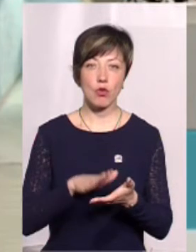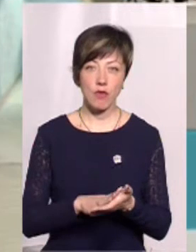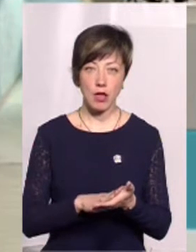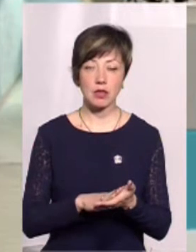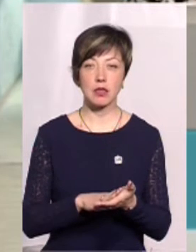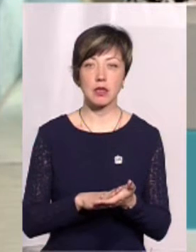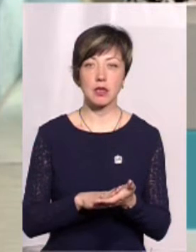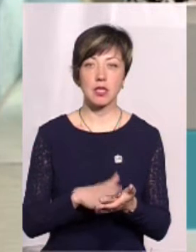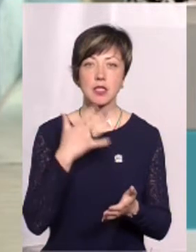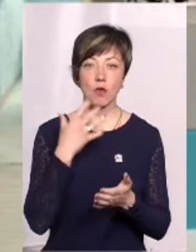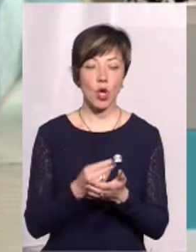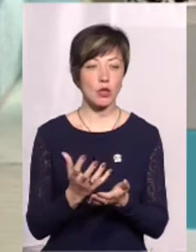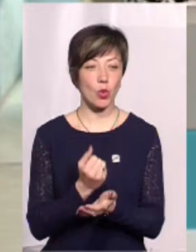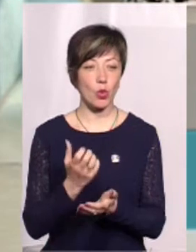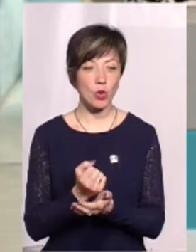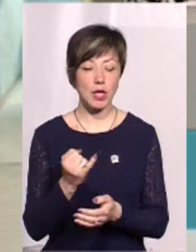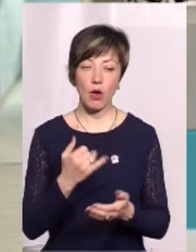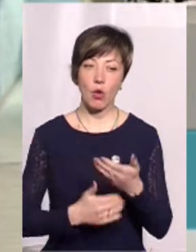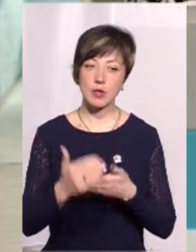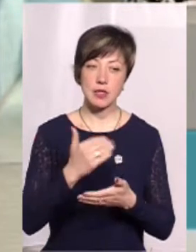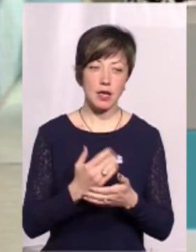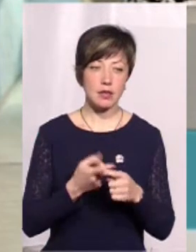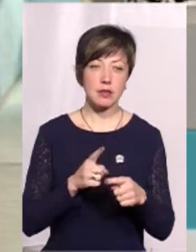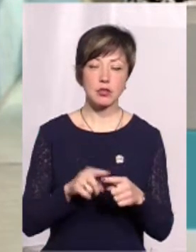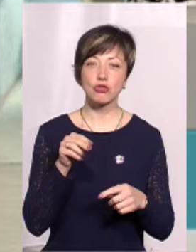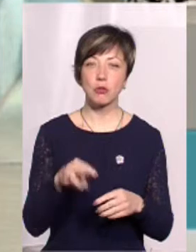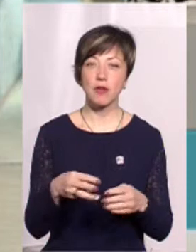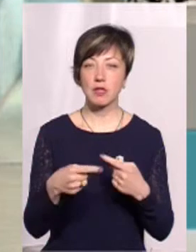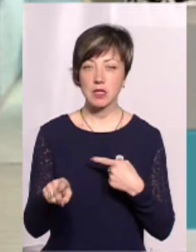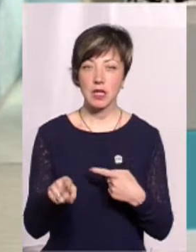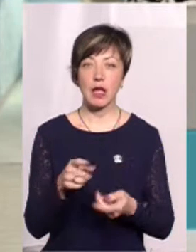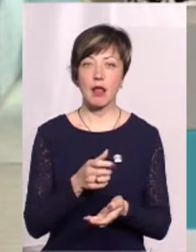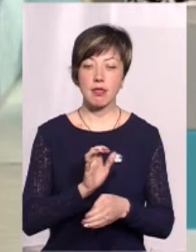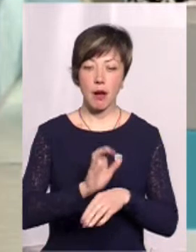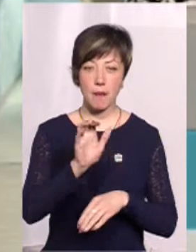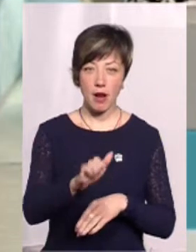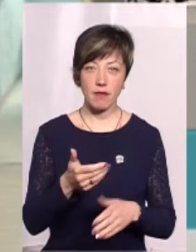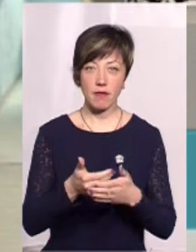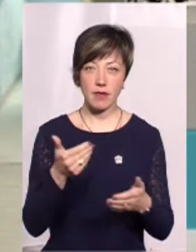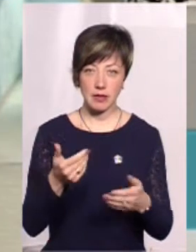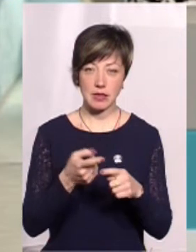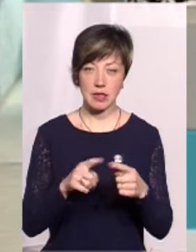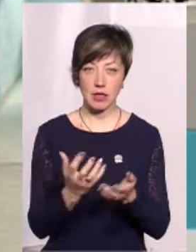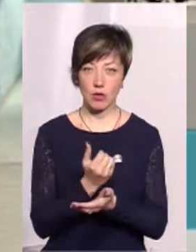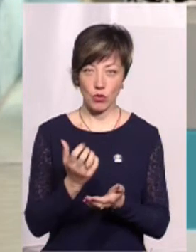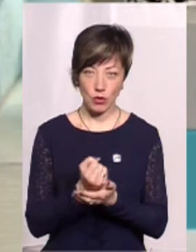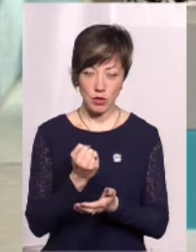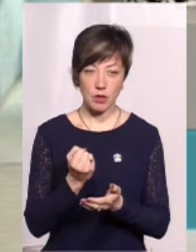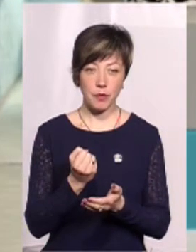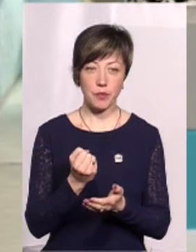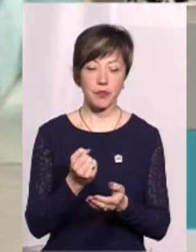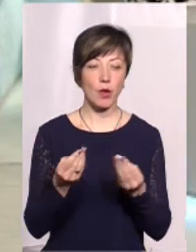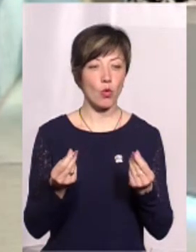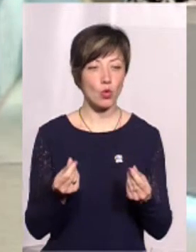та легалізувати свої доходи. І останнє, це чим відрізняється, направити отримані від нульових декларацій, про які вже